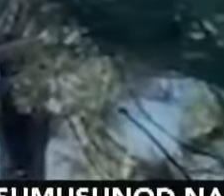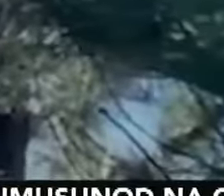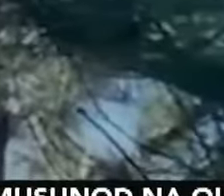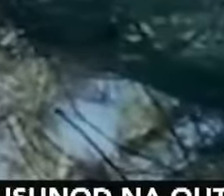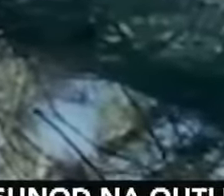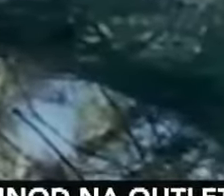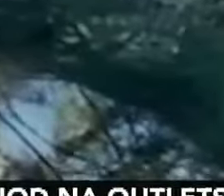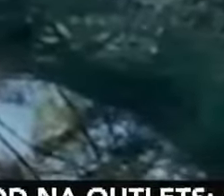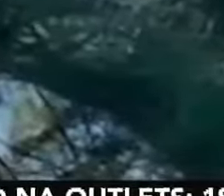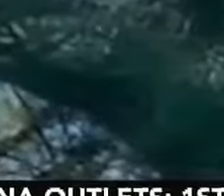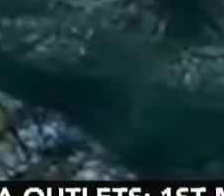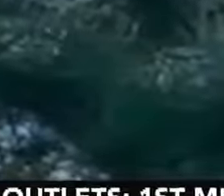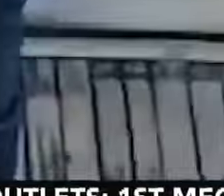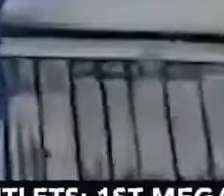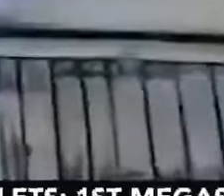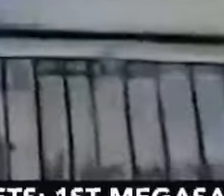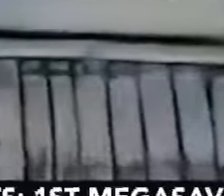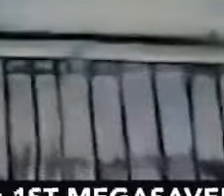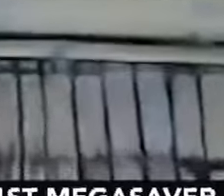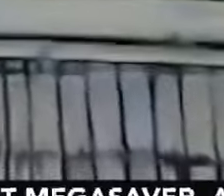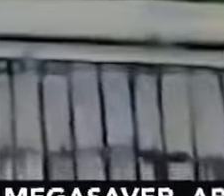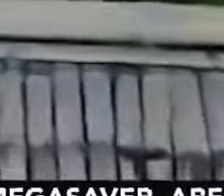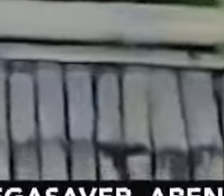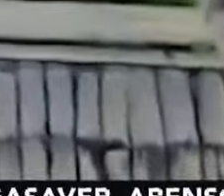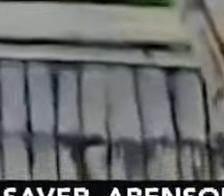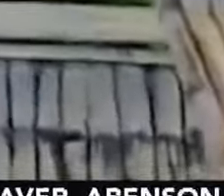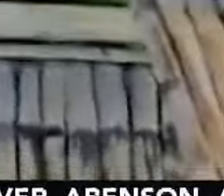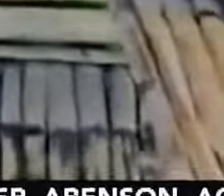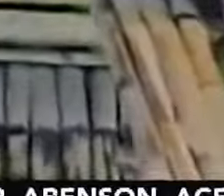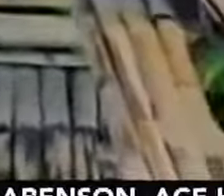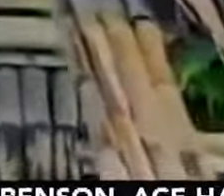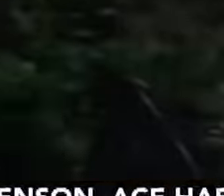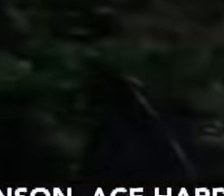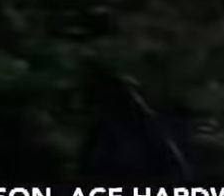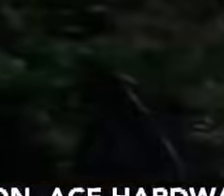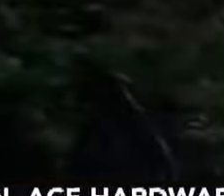Oscar Oida, nagbabalita para sa GMA Integrated News.